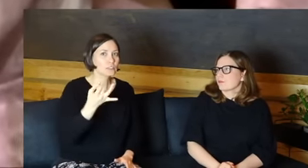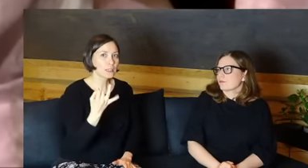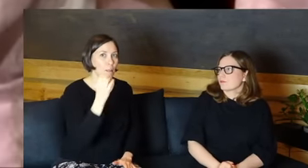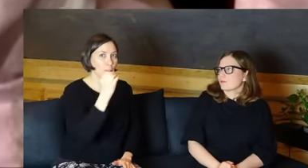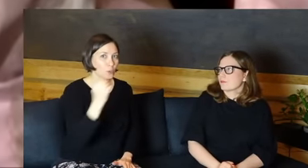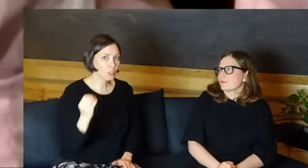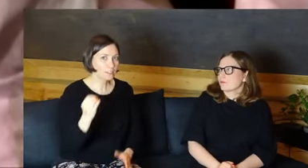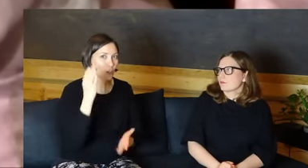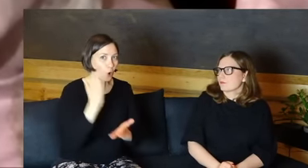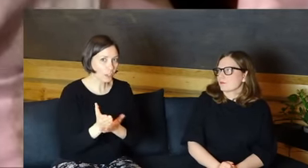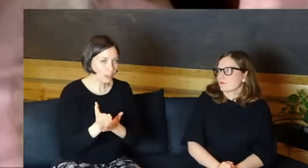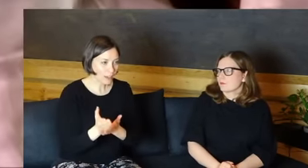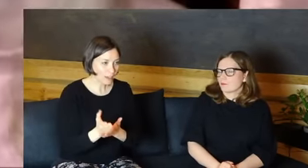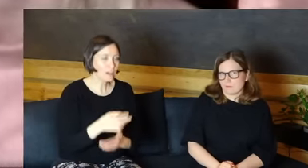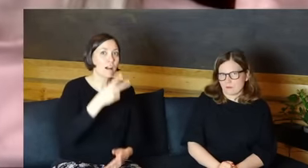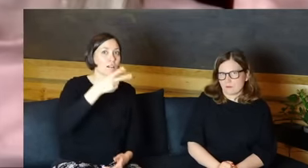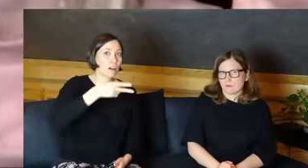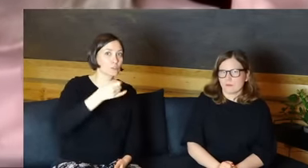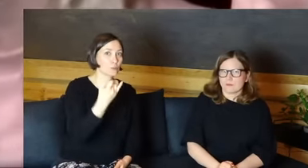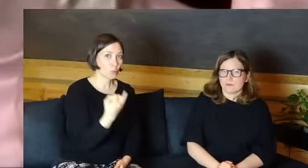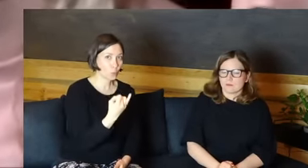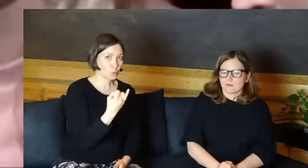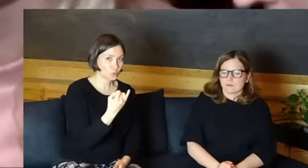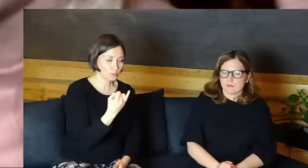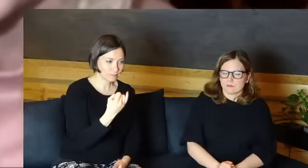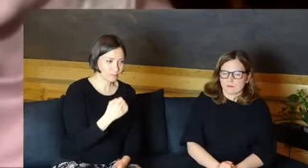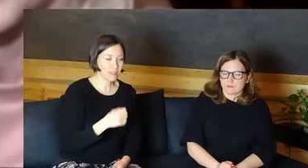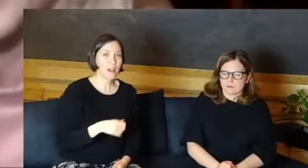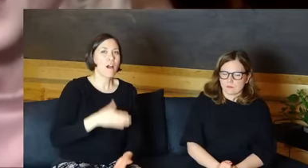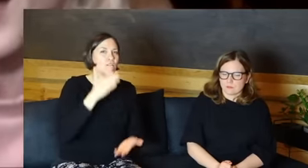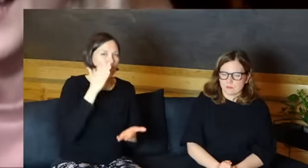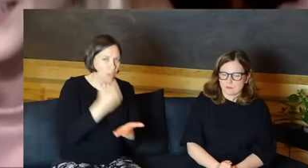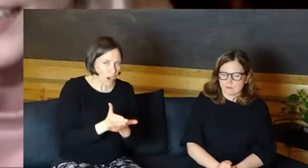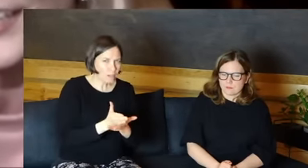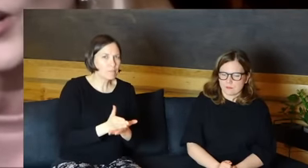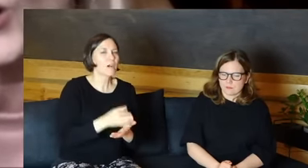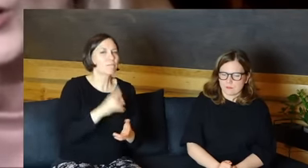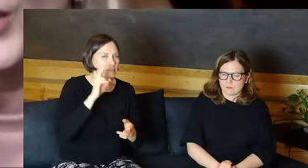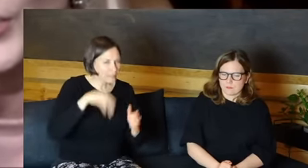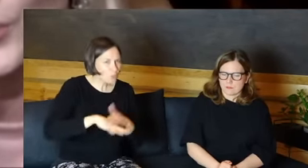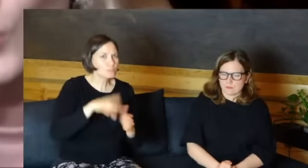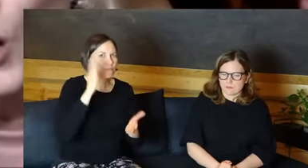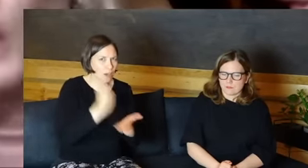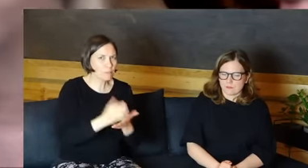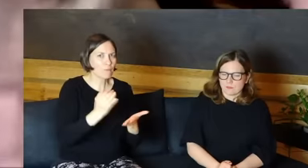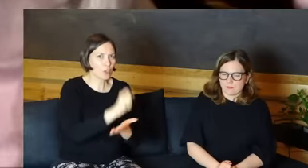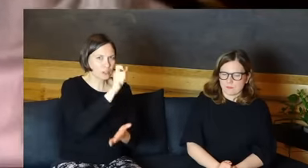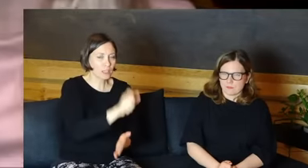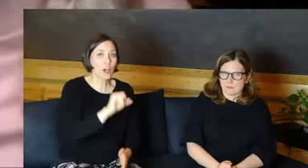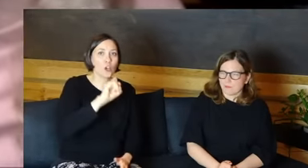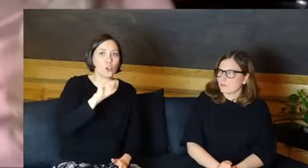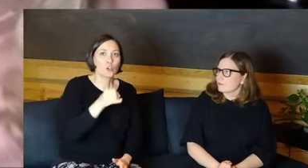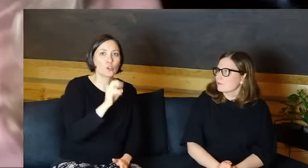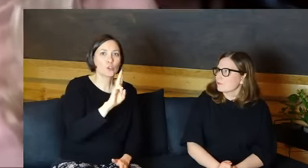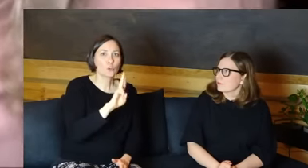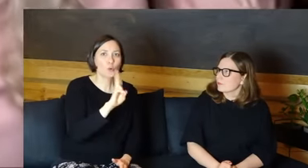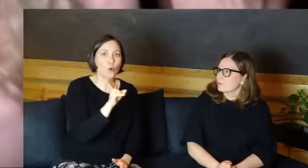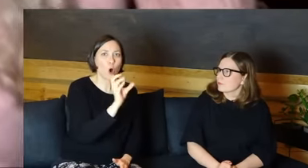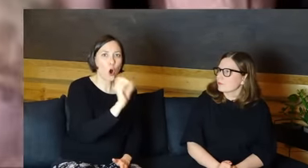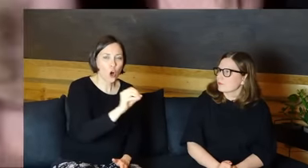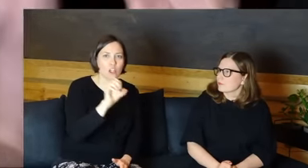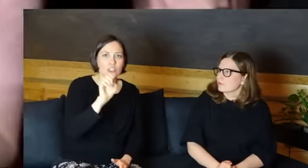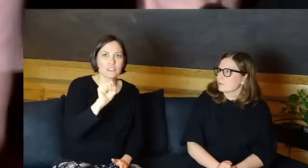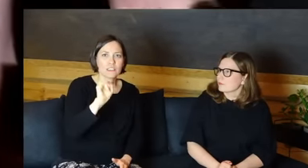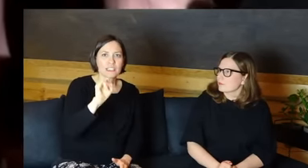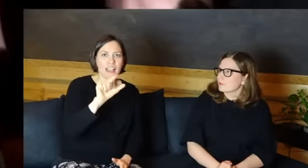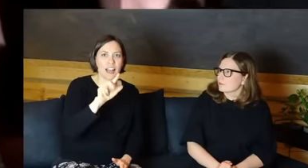87%. Ja meidän varma voittaja ainakin on Juho Silver.